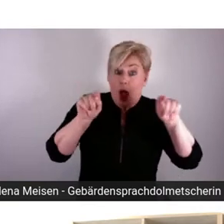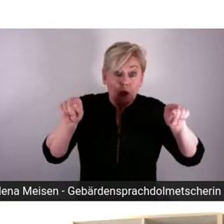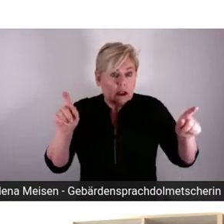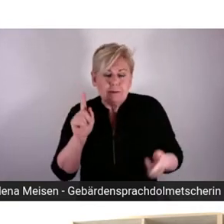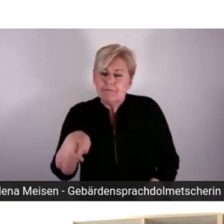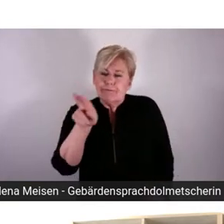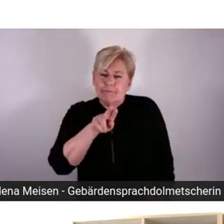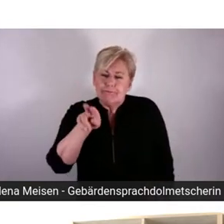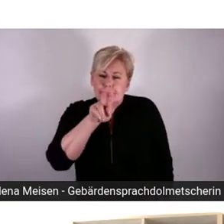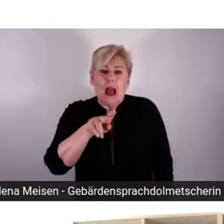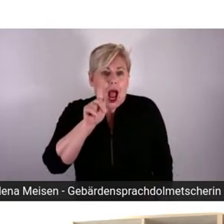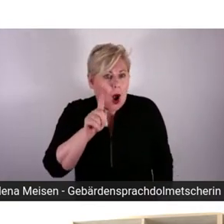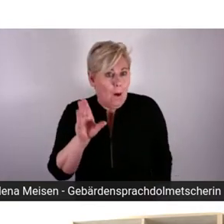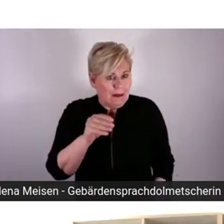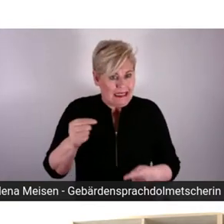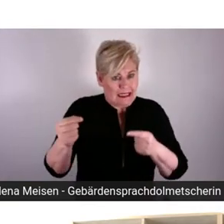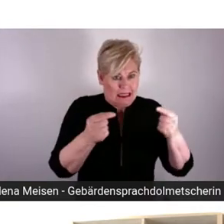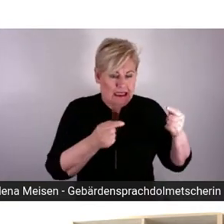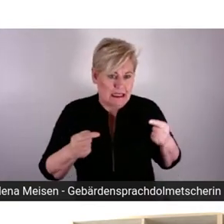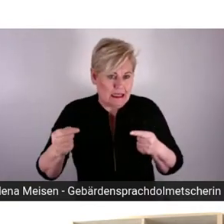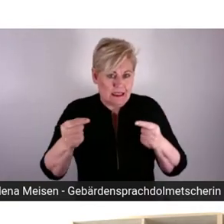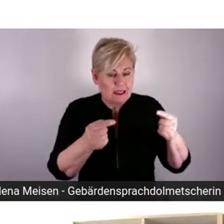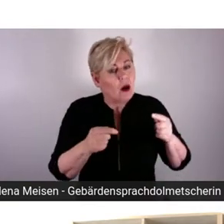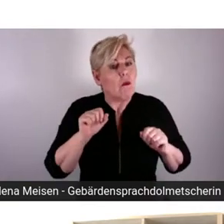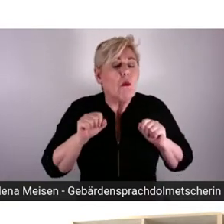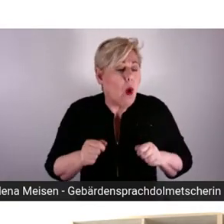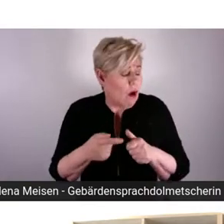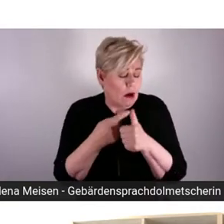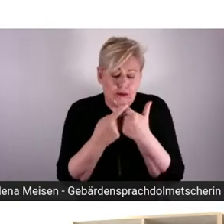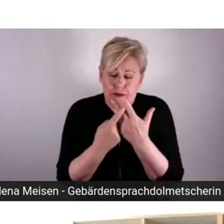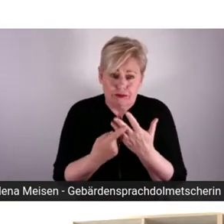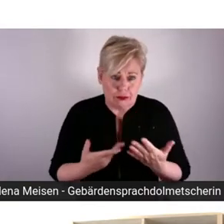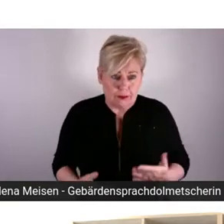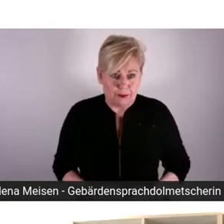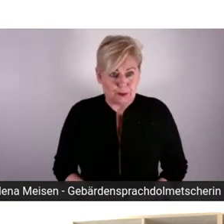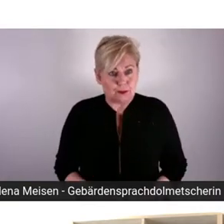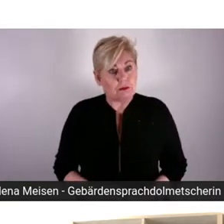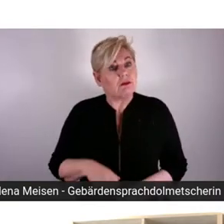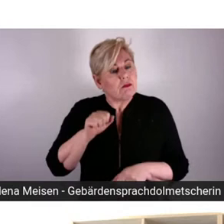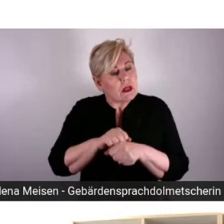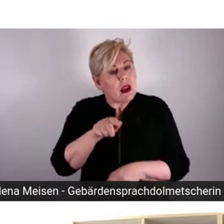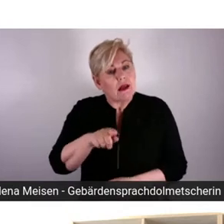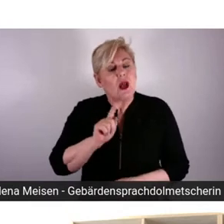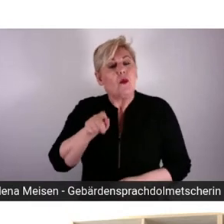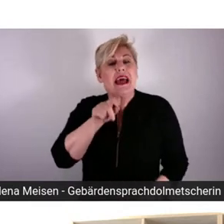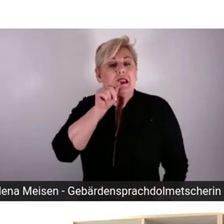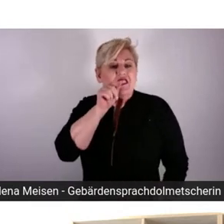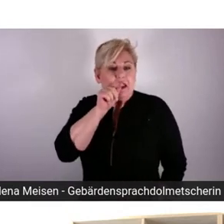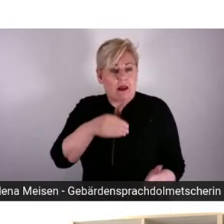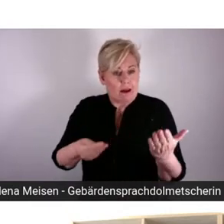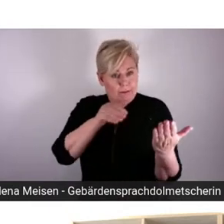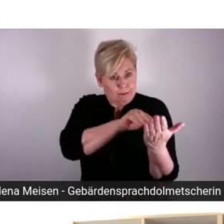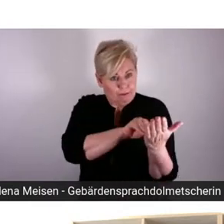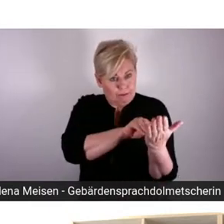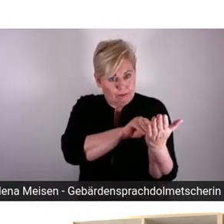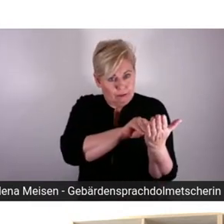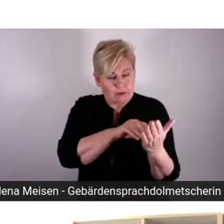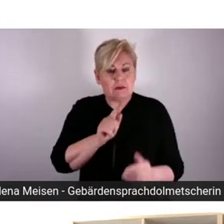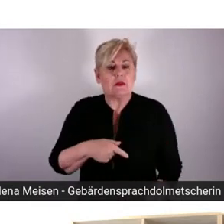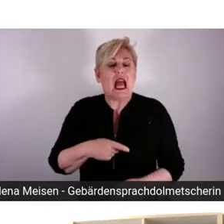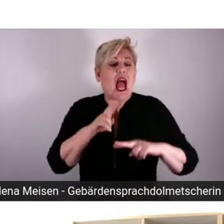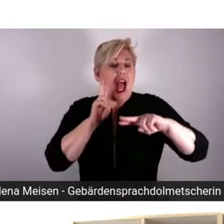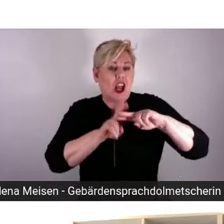engagiert mitdiskutieren. Es gibt dazu verschiedene Möglichkeiten. Sie können das einmal über Twitter tun. Da gibt es den